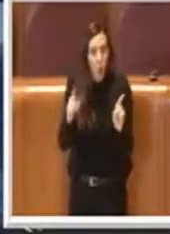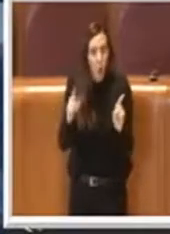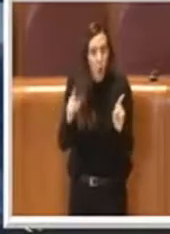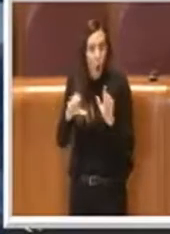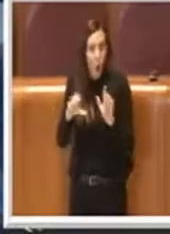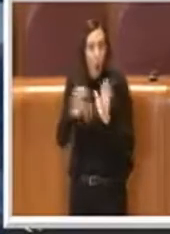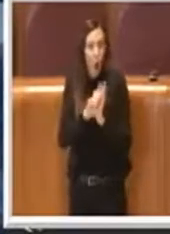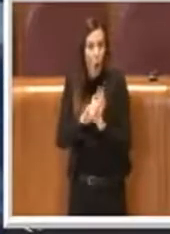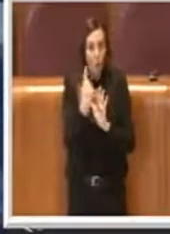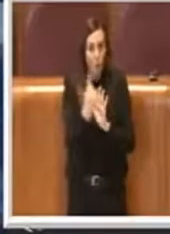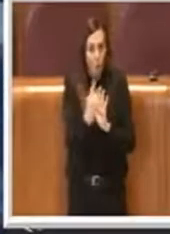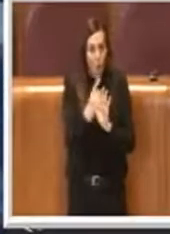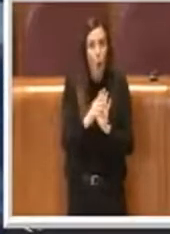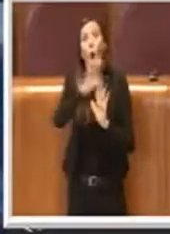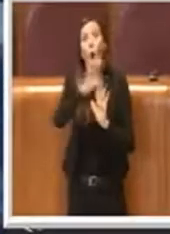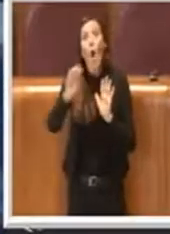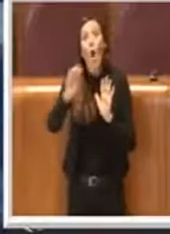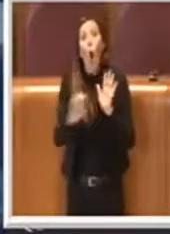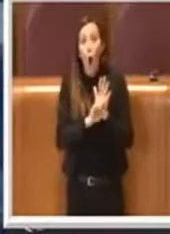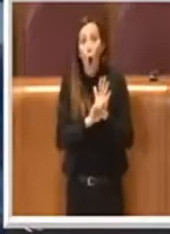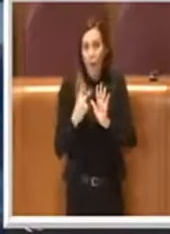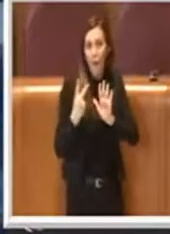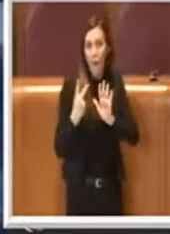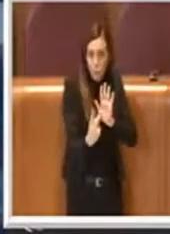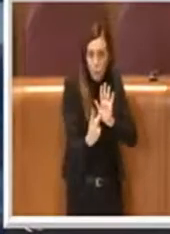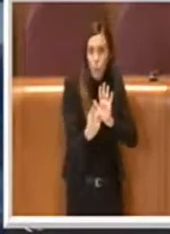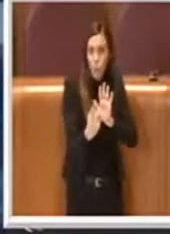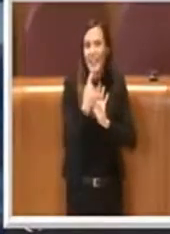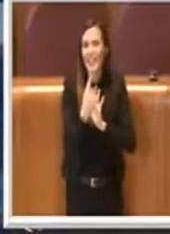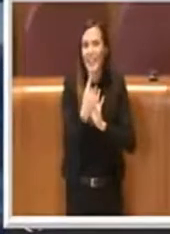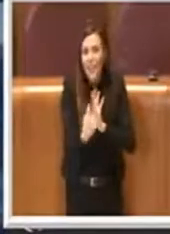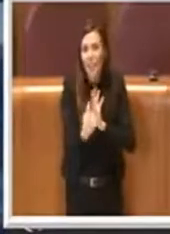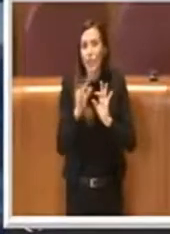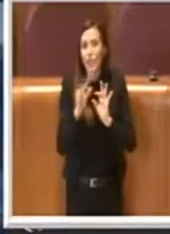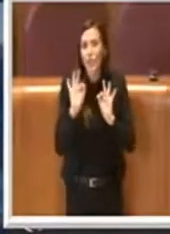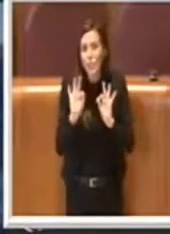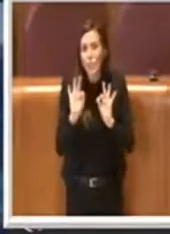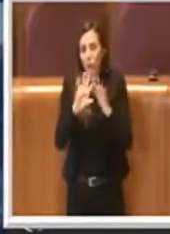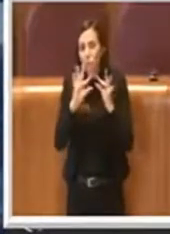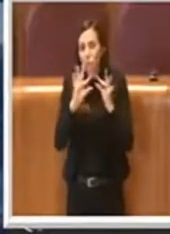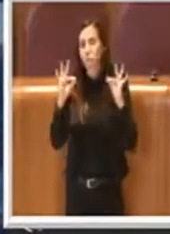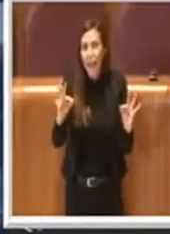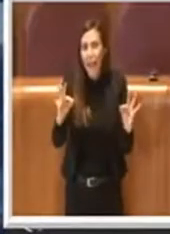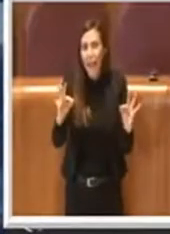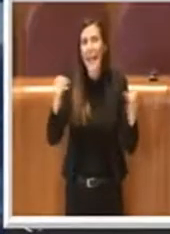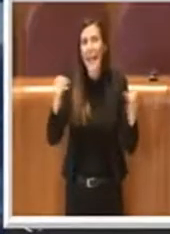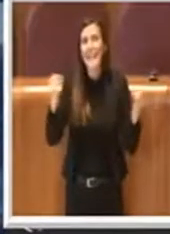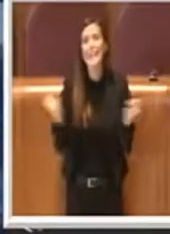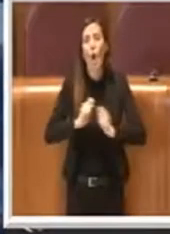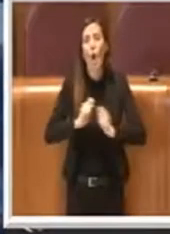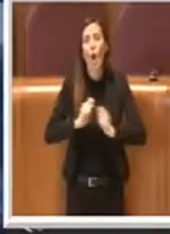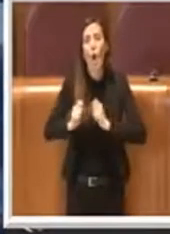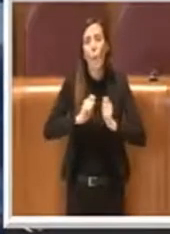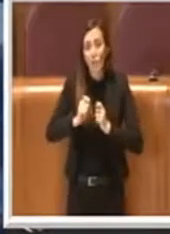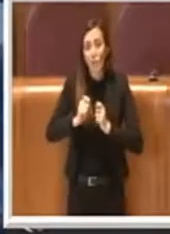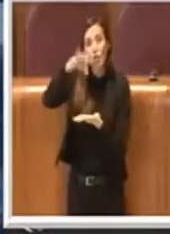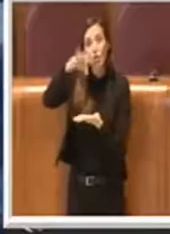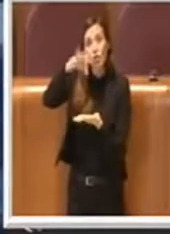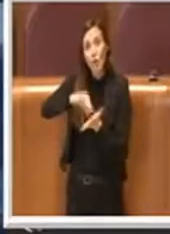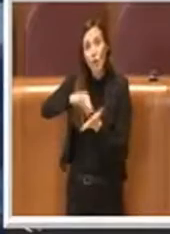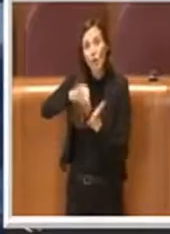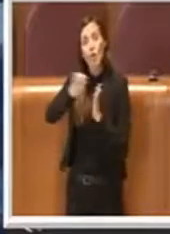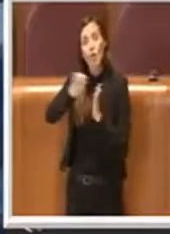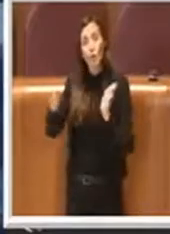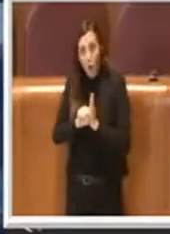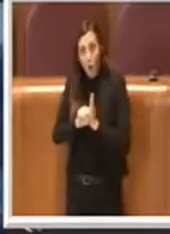comma 1 il comma 2 dice punto che gli esercizi commerciali in sede fissa nella città storica che non